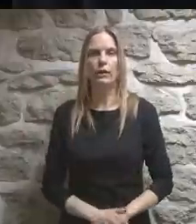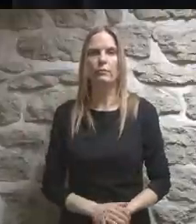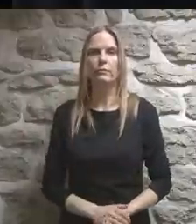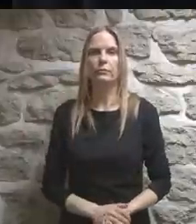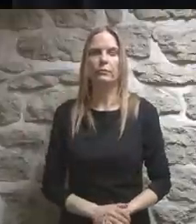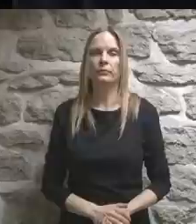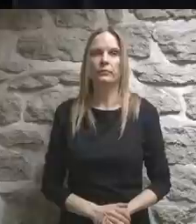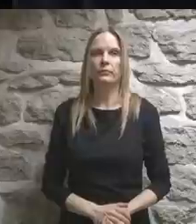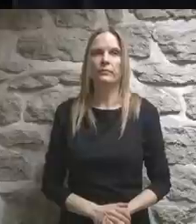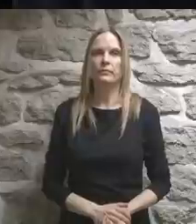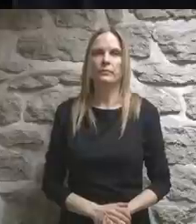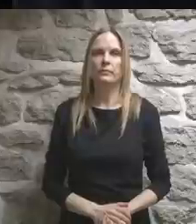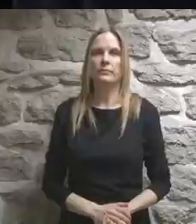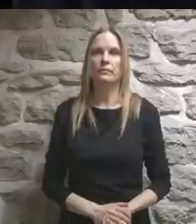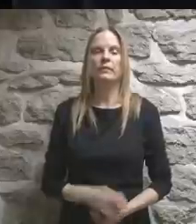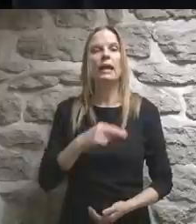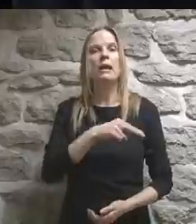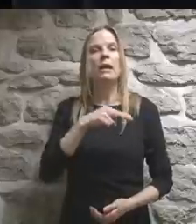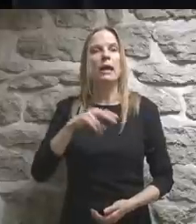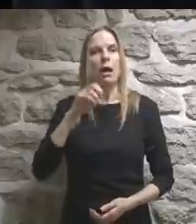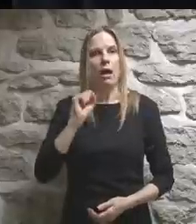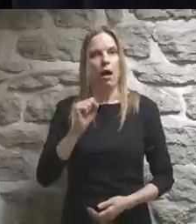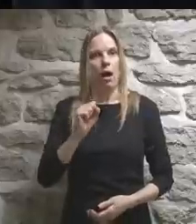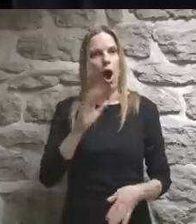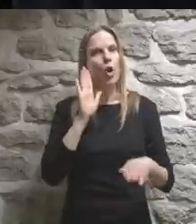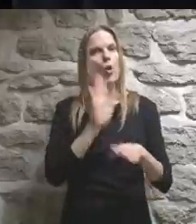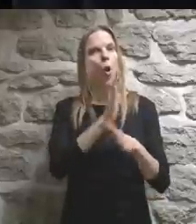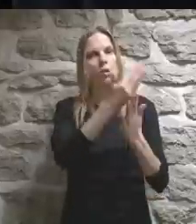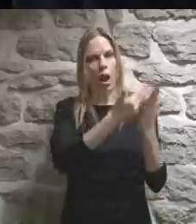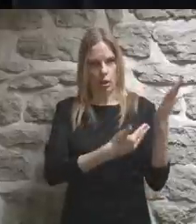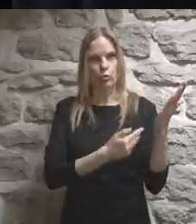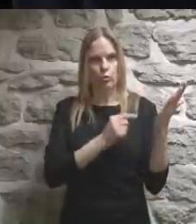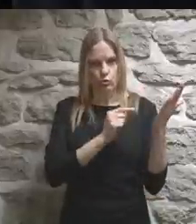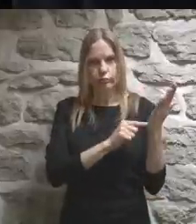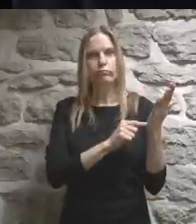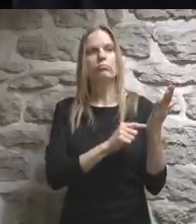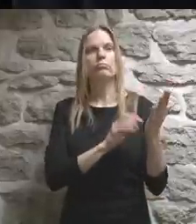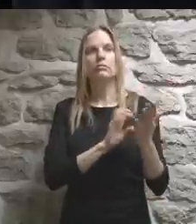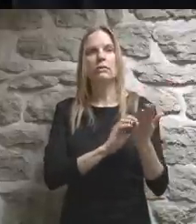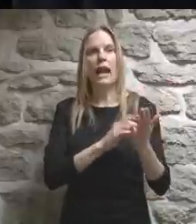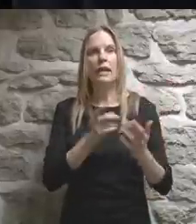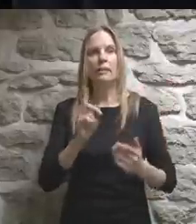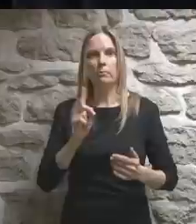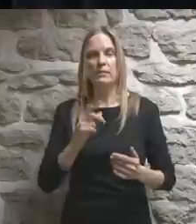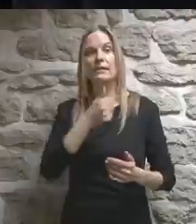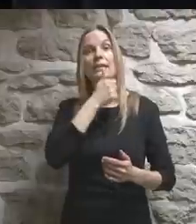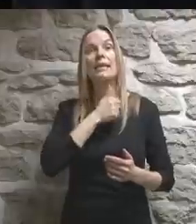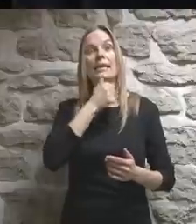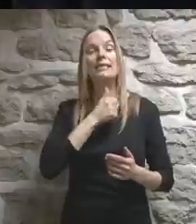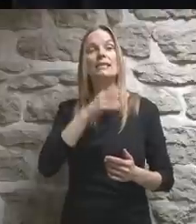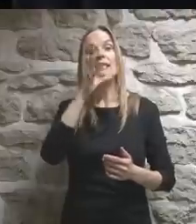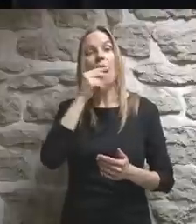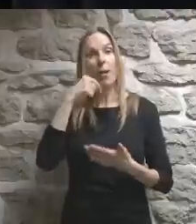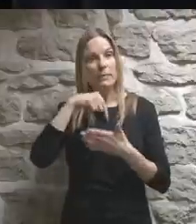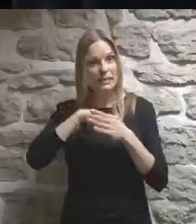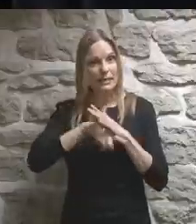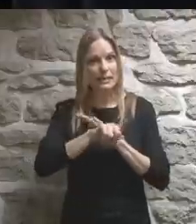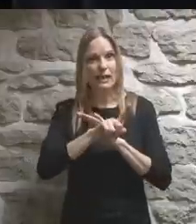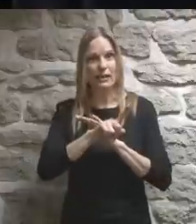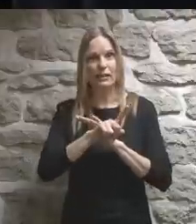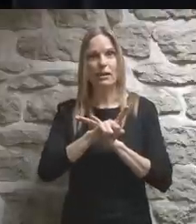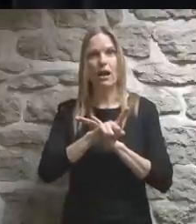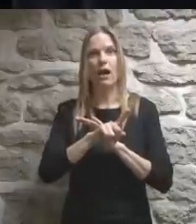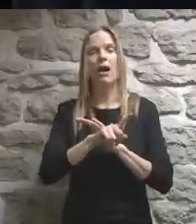see PPA korraldus tõepoolest tähendas ka seda, et Eestisse saavad siseneda ka siis need